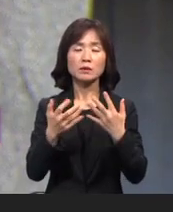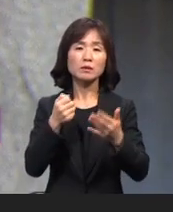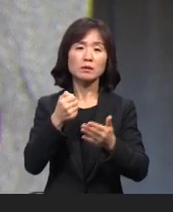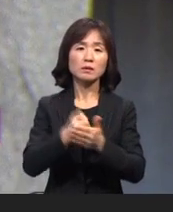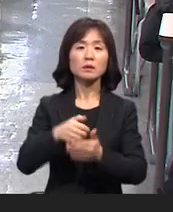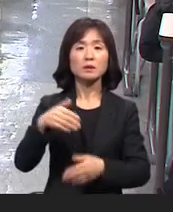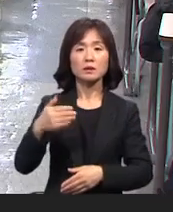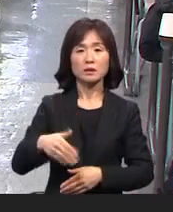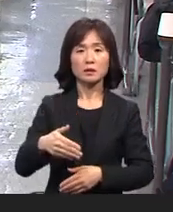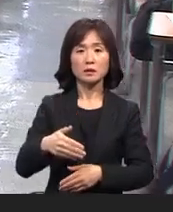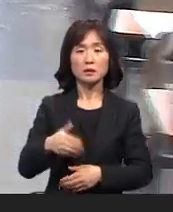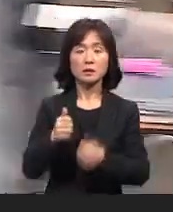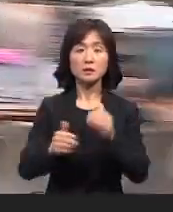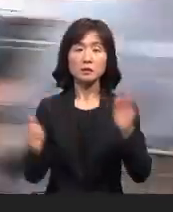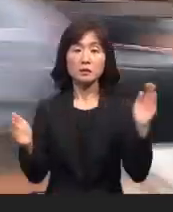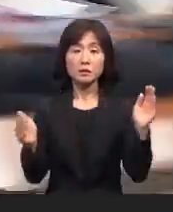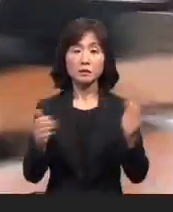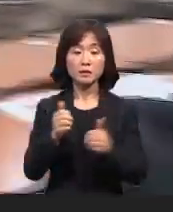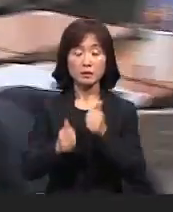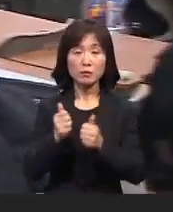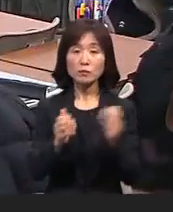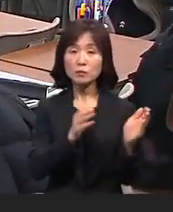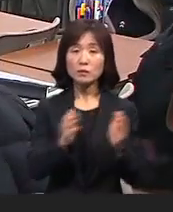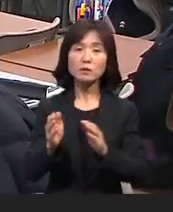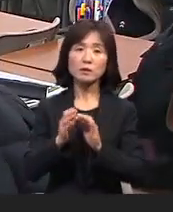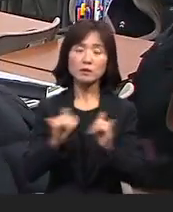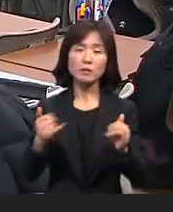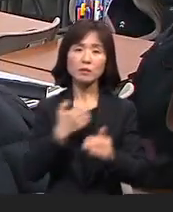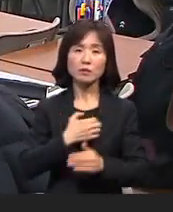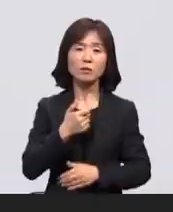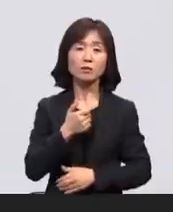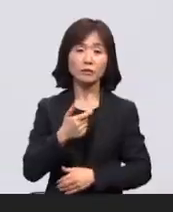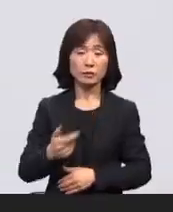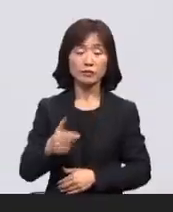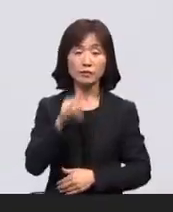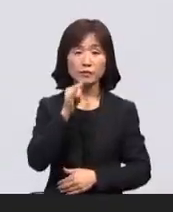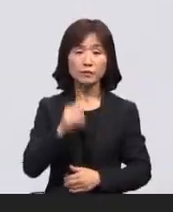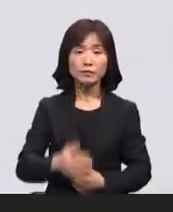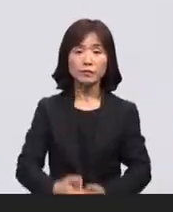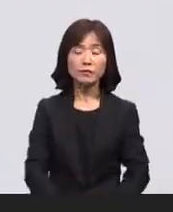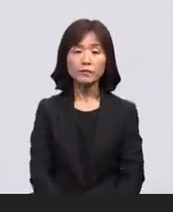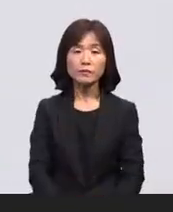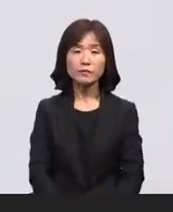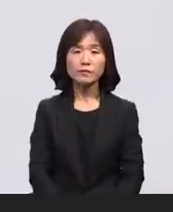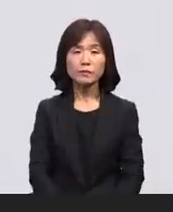것은 없어 수험생들의 걱정이 깊어지고 있습니다. EBS 뉴스 오승재입니다.